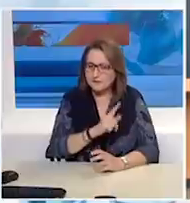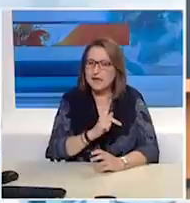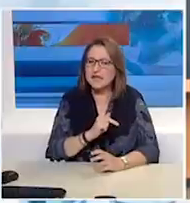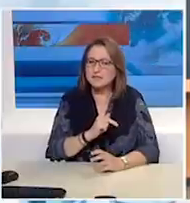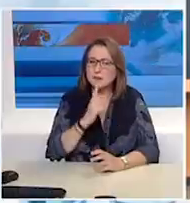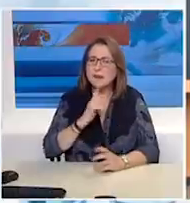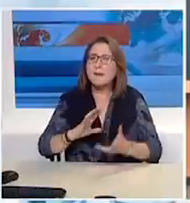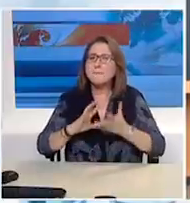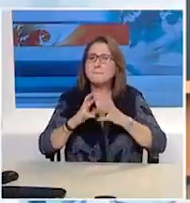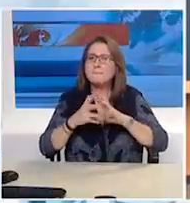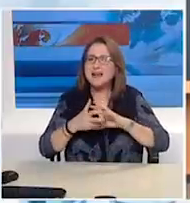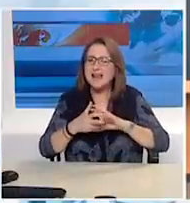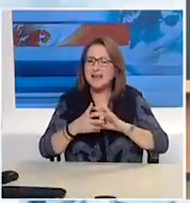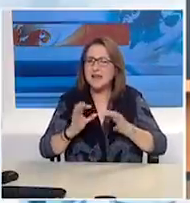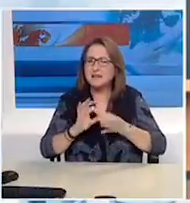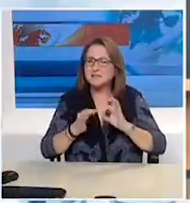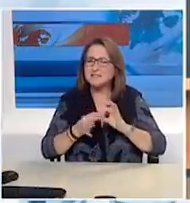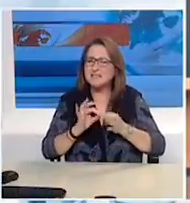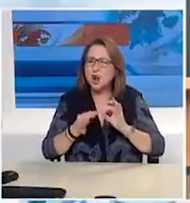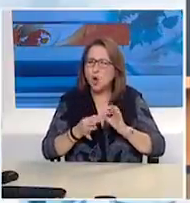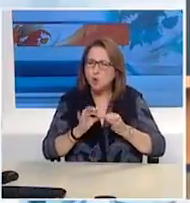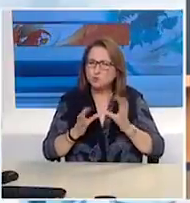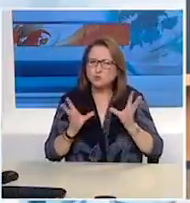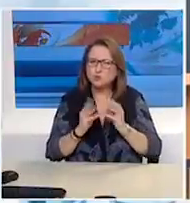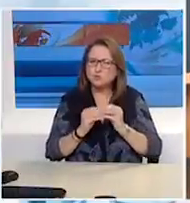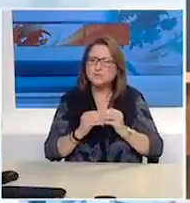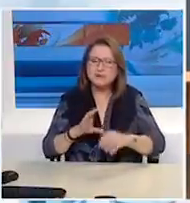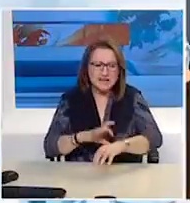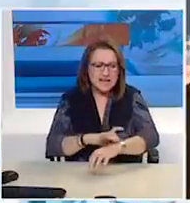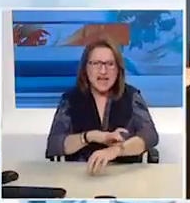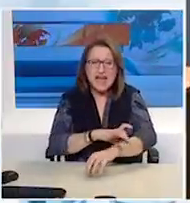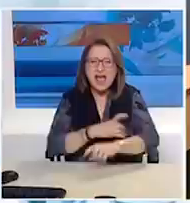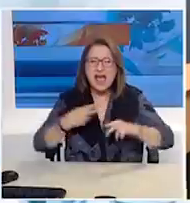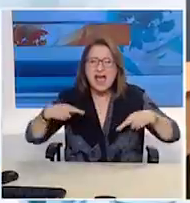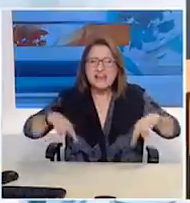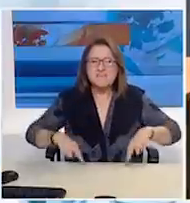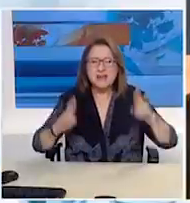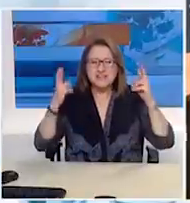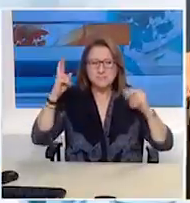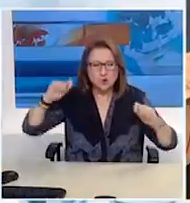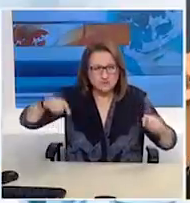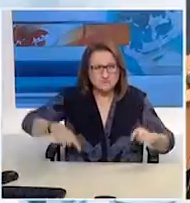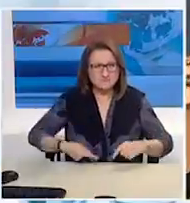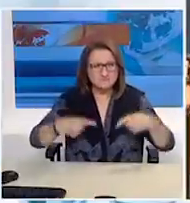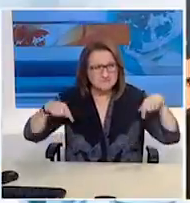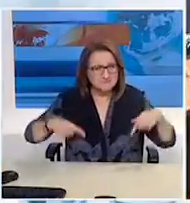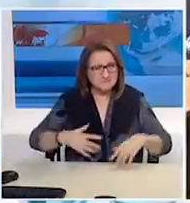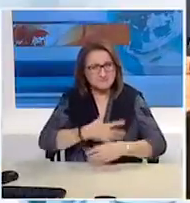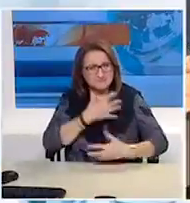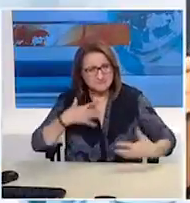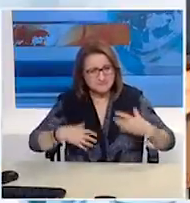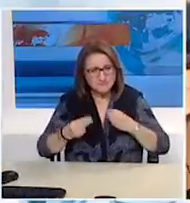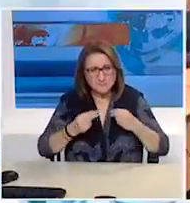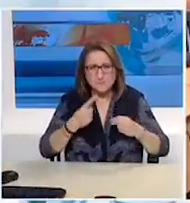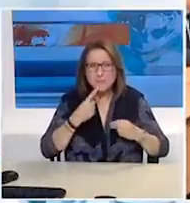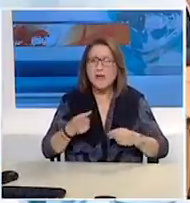Ομοσπονδία Συλλόγων Ασθενών με Ρευματικά Νοσήματα κατήγγειλε σήμερα ότι ταλαιπωρούνται καθημερινά οι ασθενείς μέλη της. Όπως αναφέρει, οι